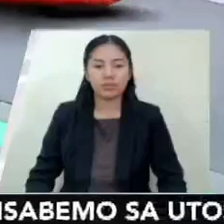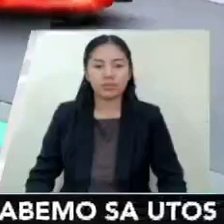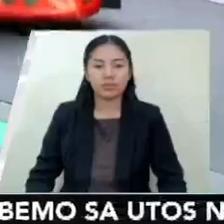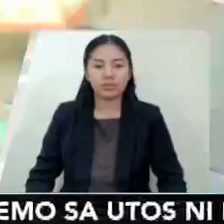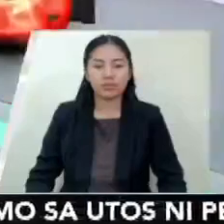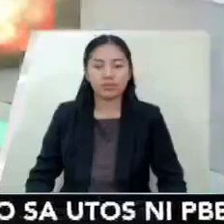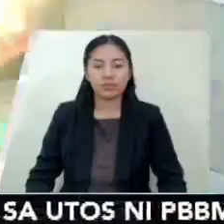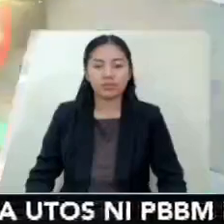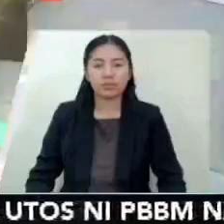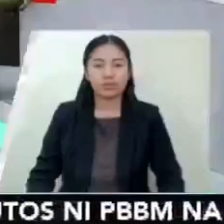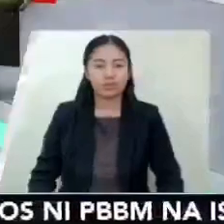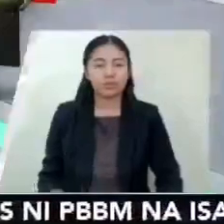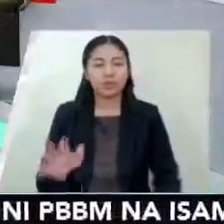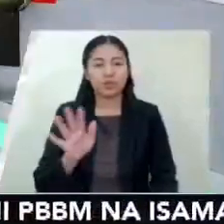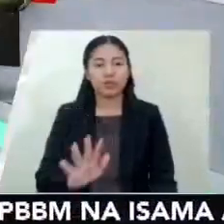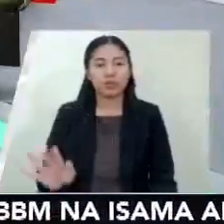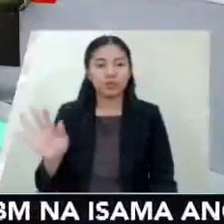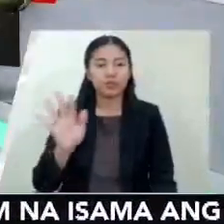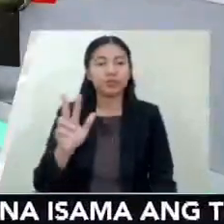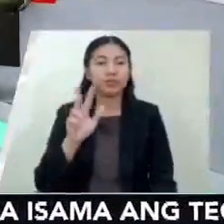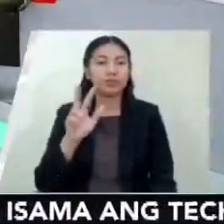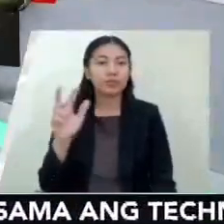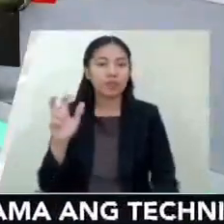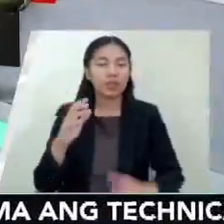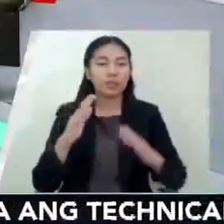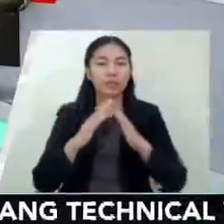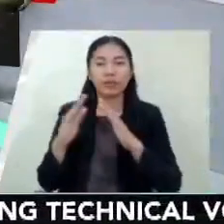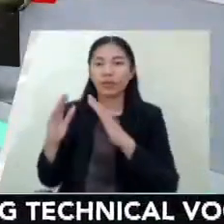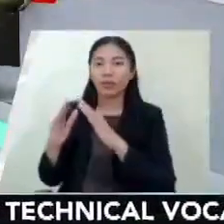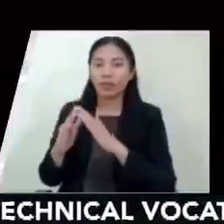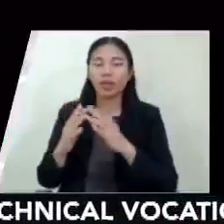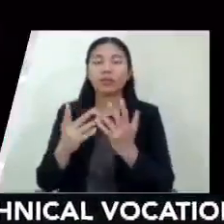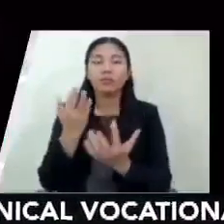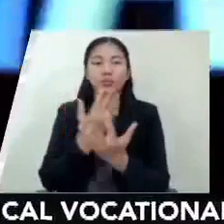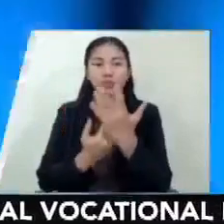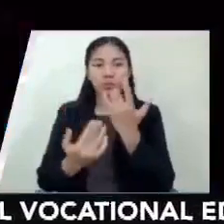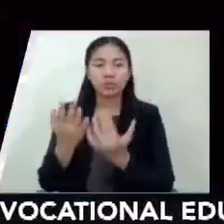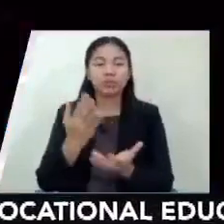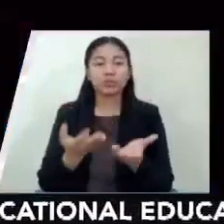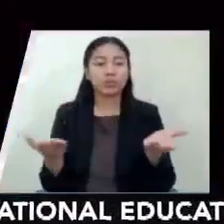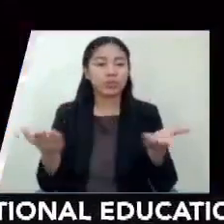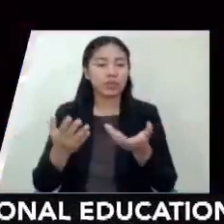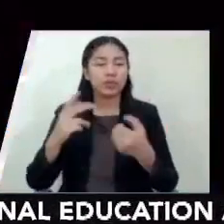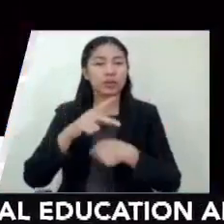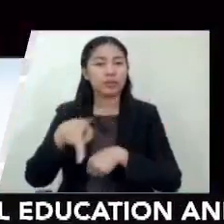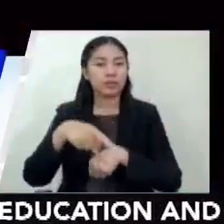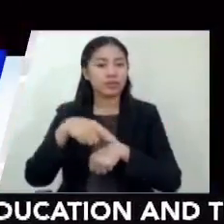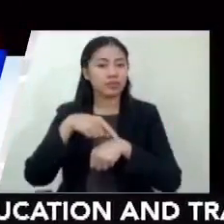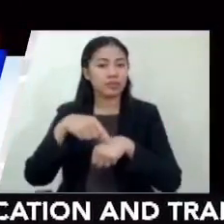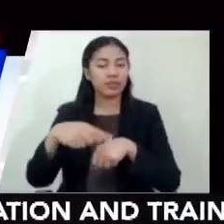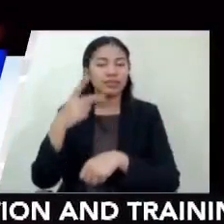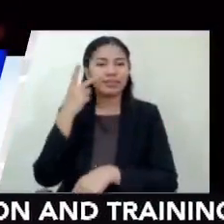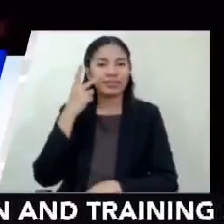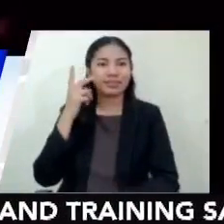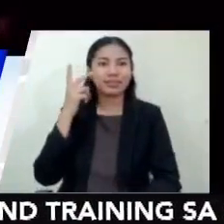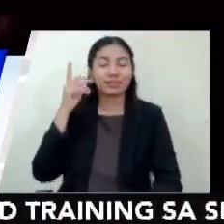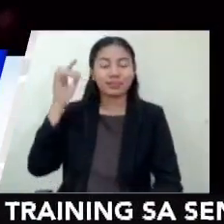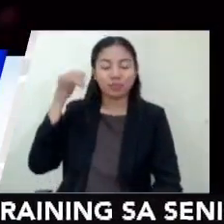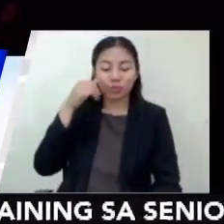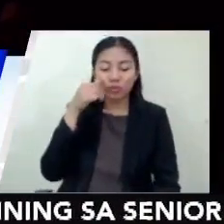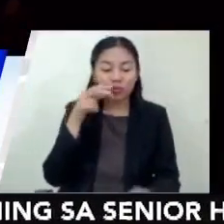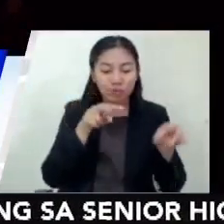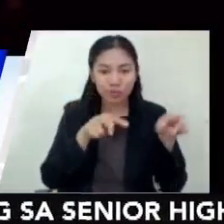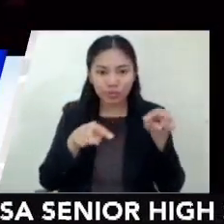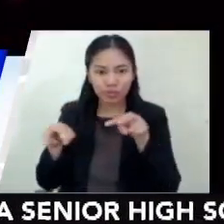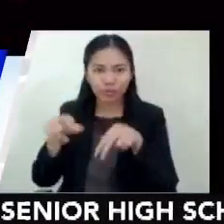Humigit kumulang 300 bahay ang nasunog sa Parañaque. Kita mula sa himpapawid ang pinsalang dulot ng sunog sa barangay